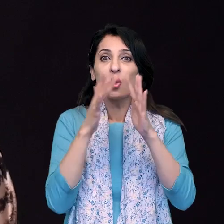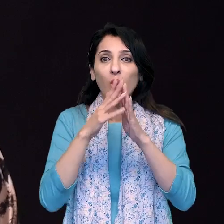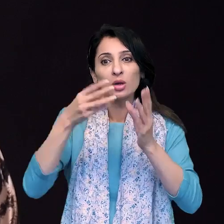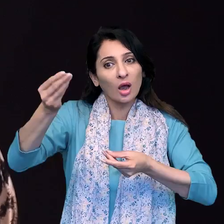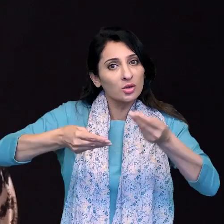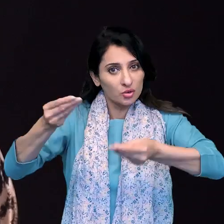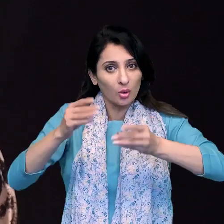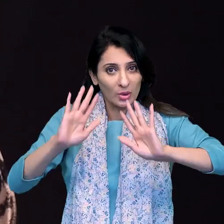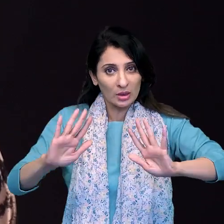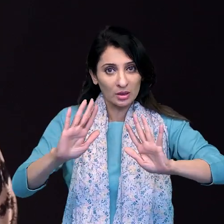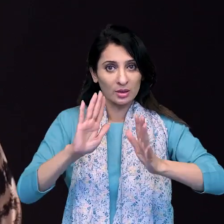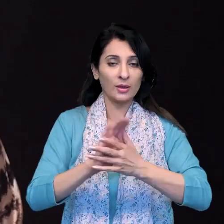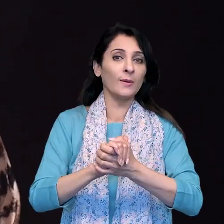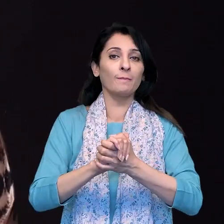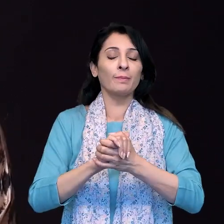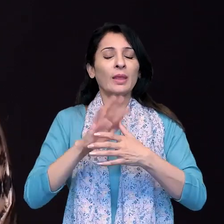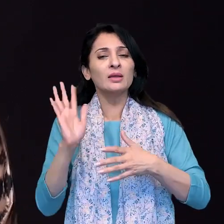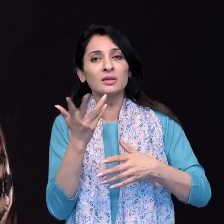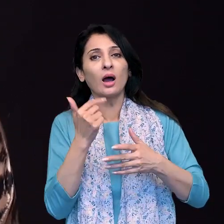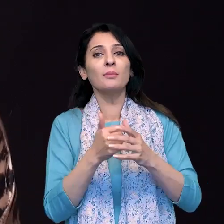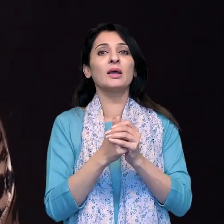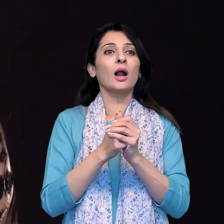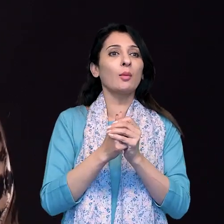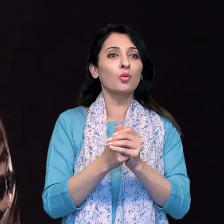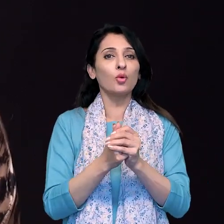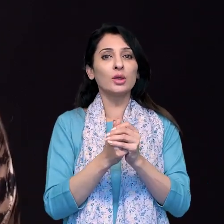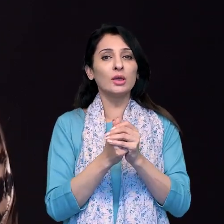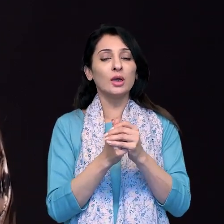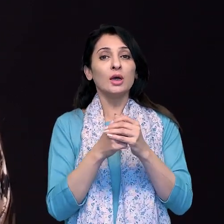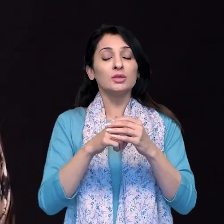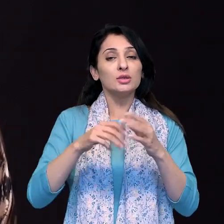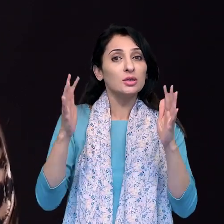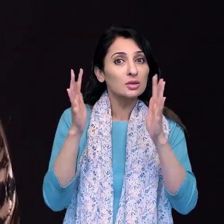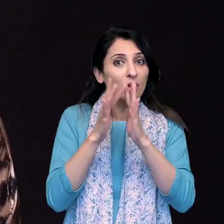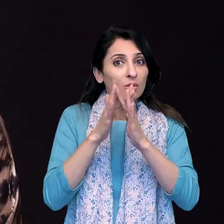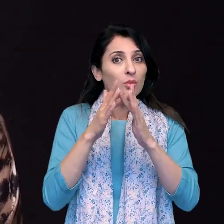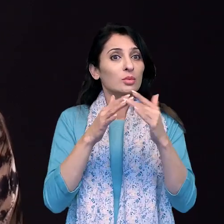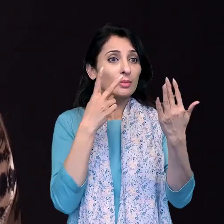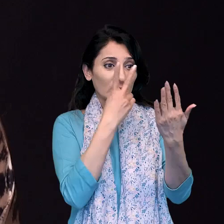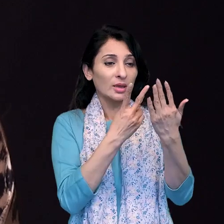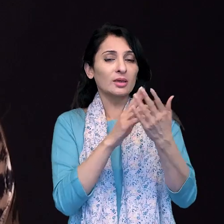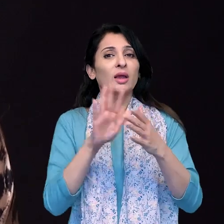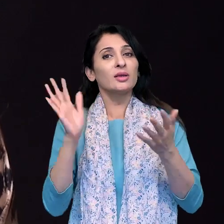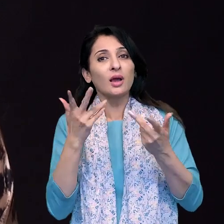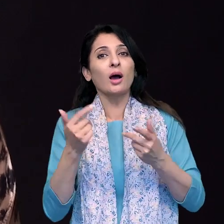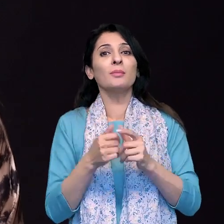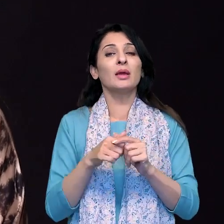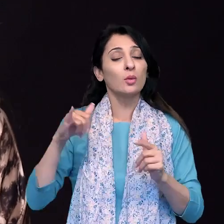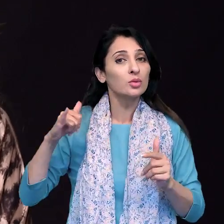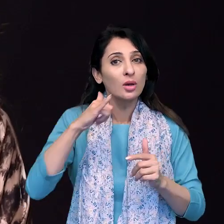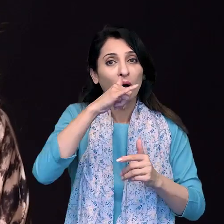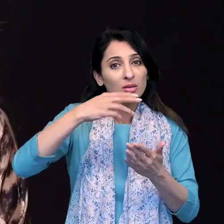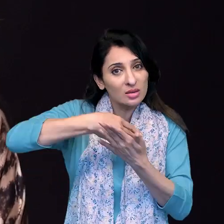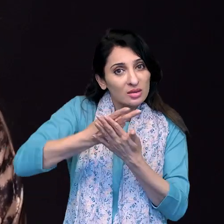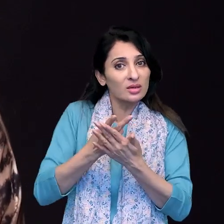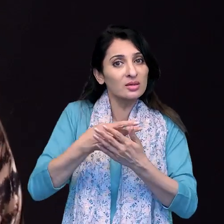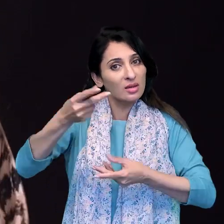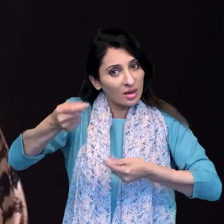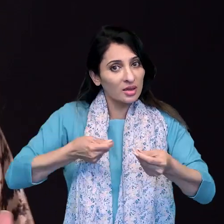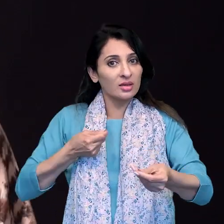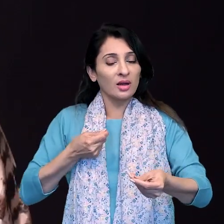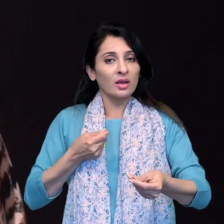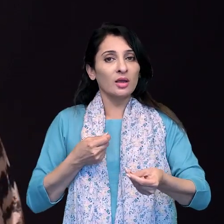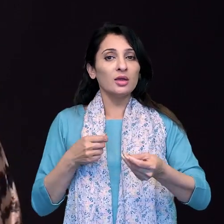आप अगर online shopping करते हैं, अगर आप online content consume करते हैं, आप ऑनलाइन एयरलाइन टिकट्स